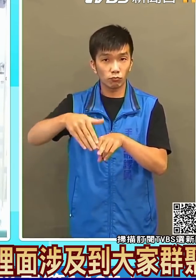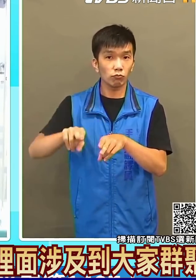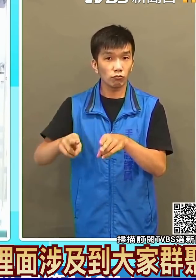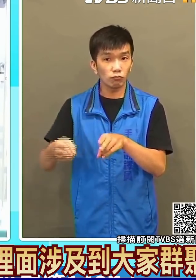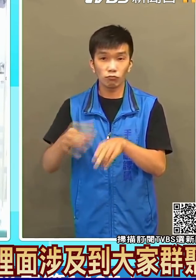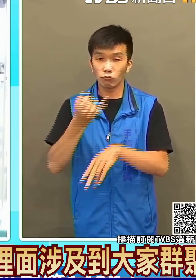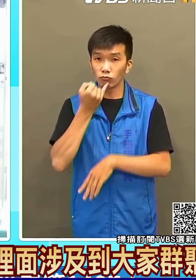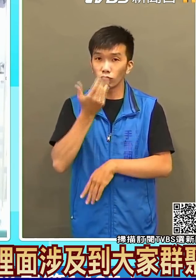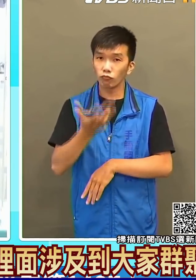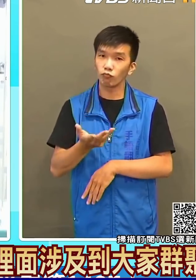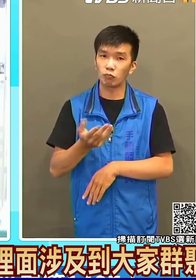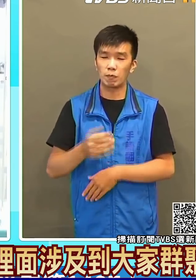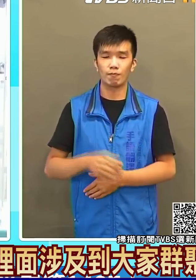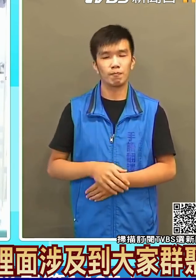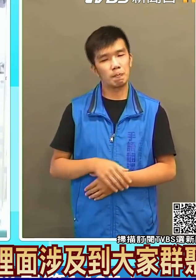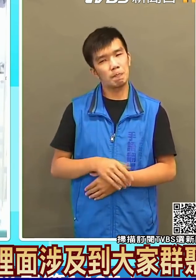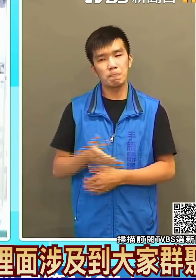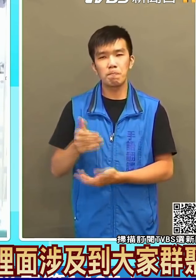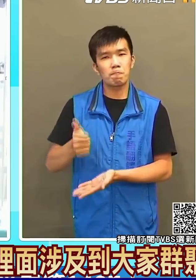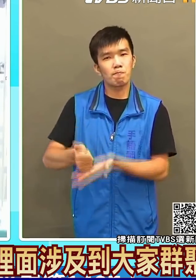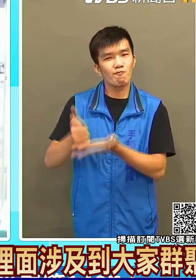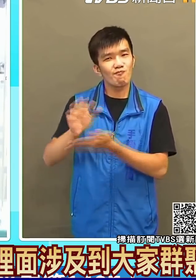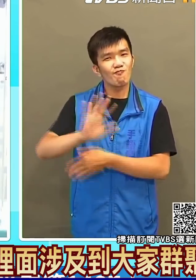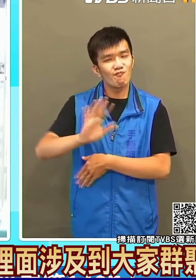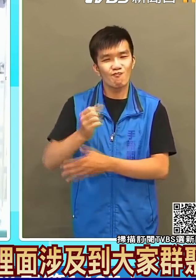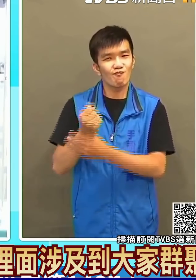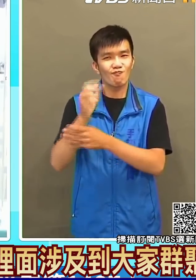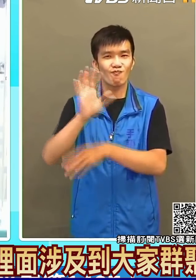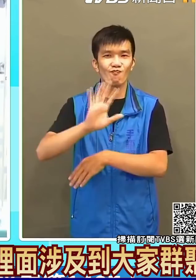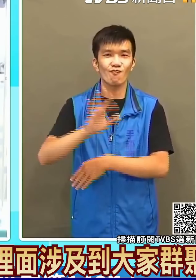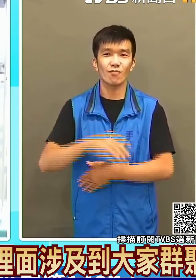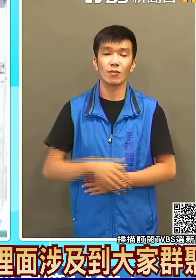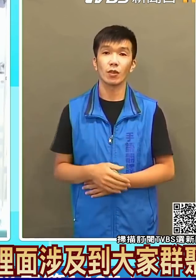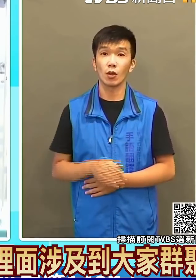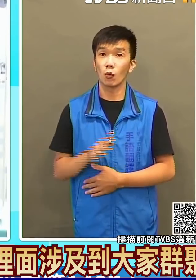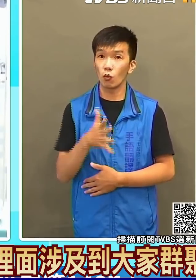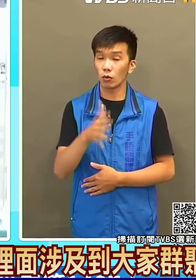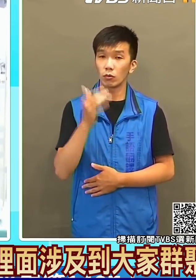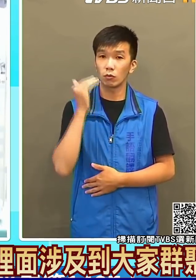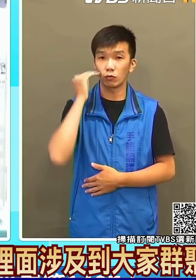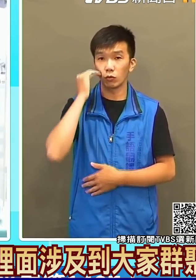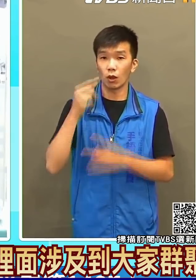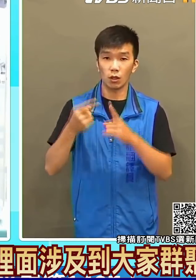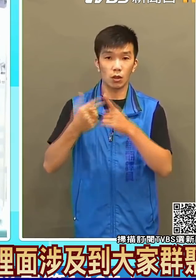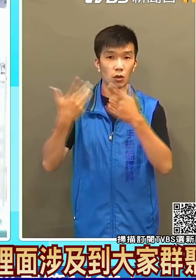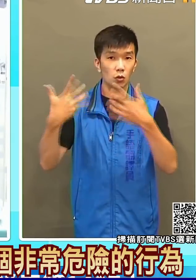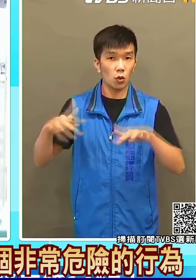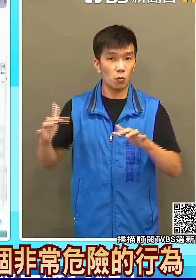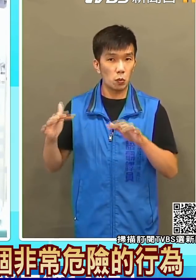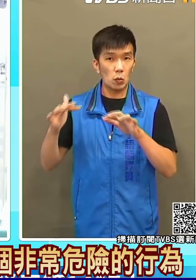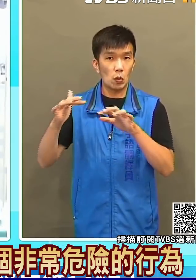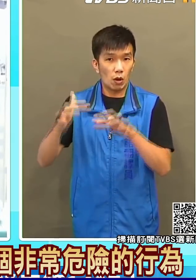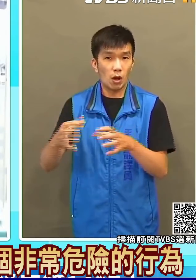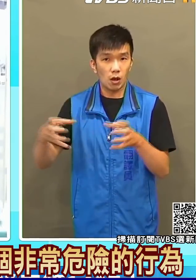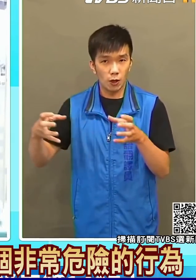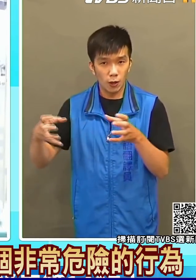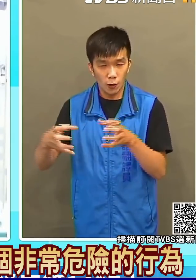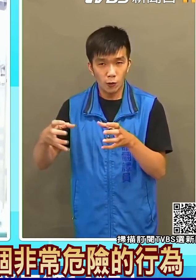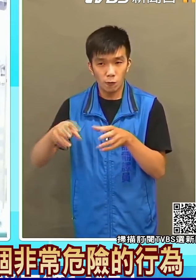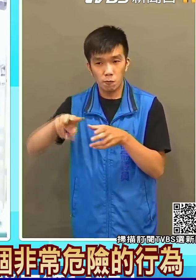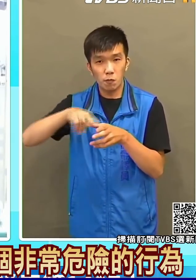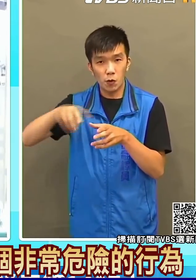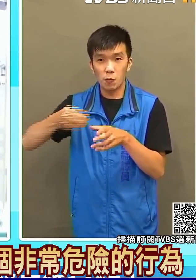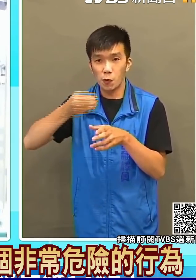持，因为这里面涉及到大家群聚、共识、脱口